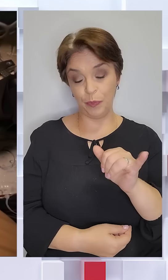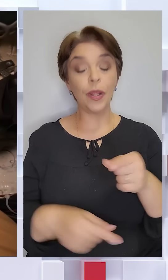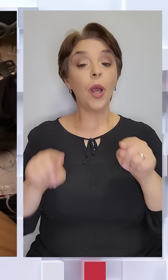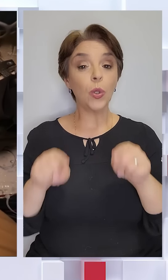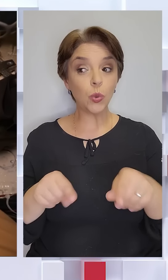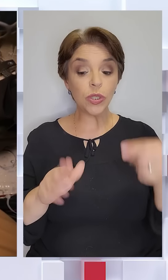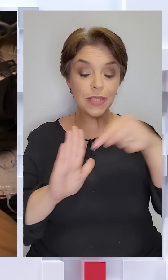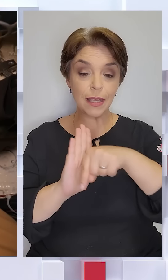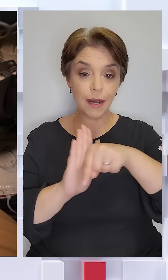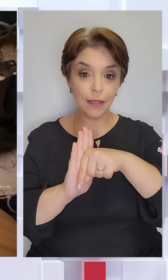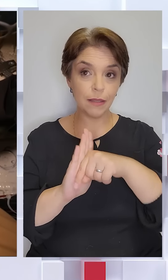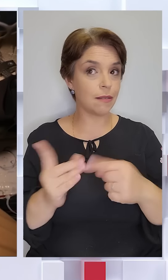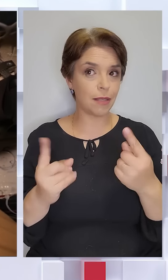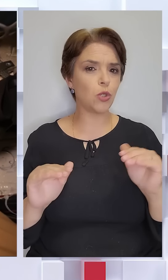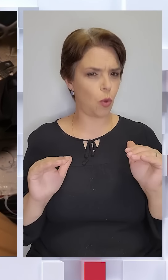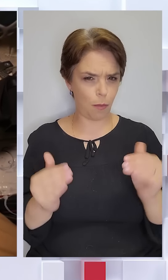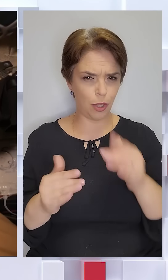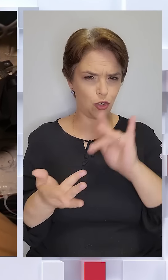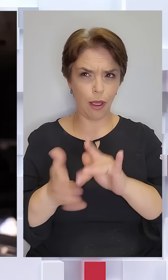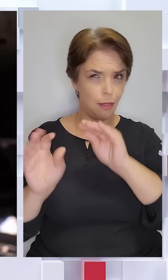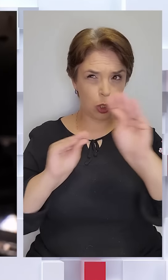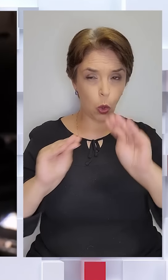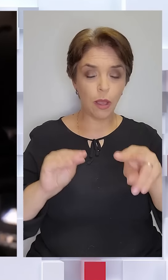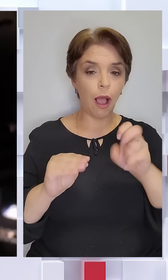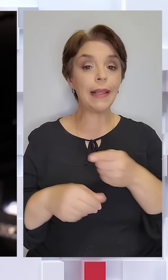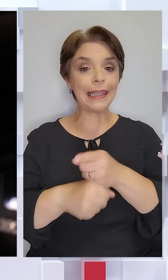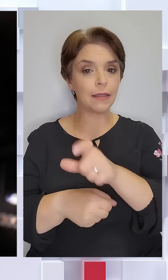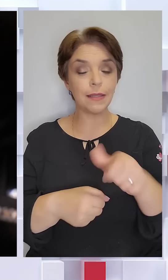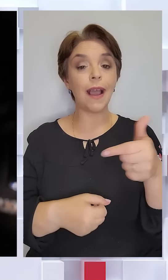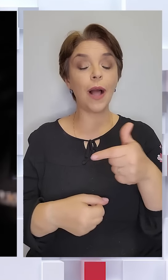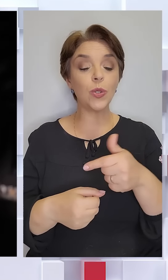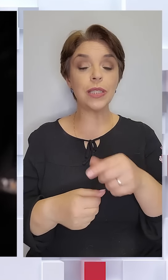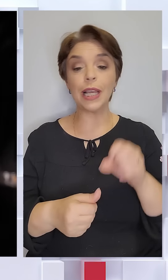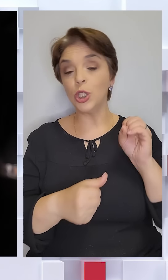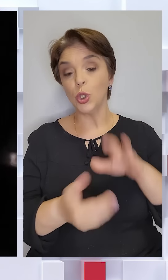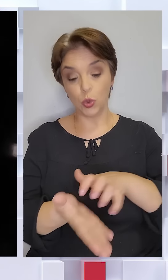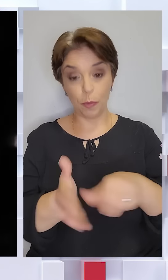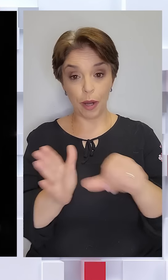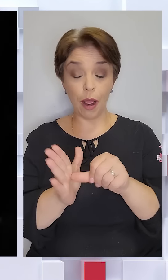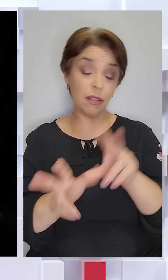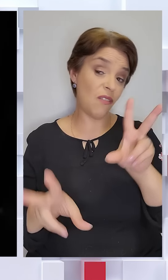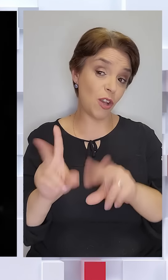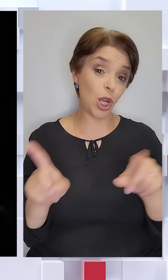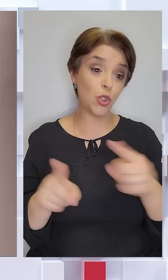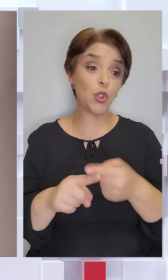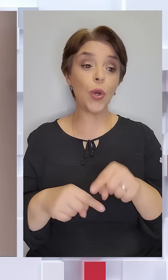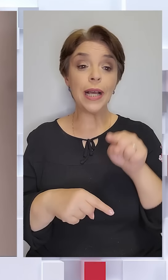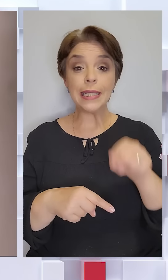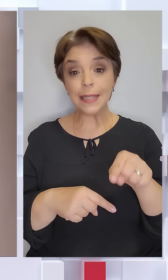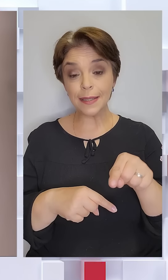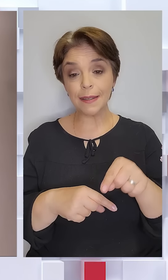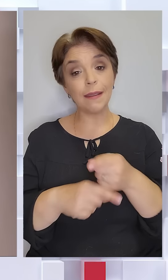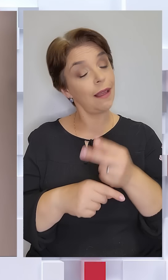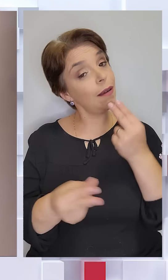Тут всередині значно менше електроніки, але танкісти Галицької десантної штурмової бригади вважають, що цей